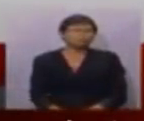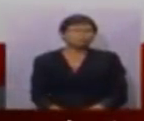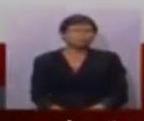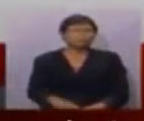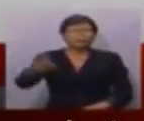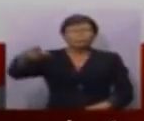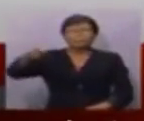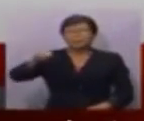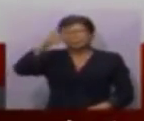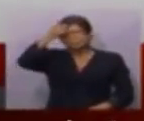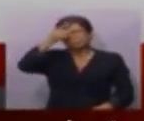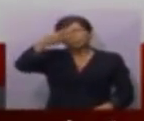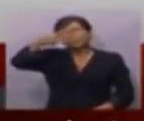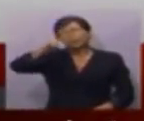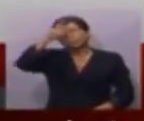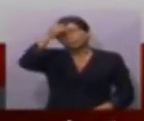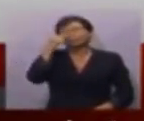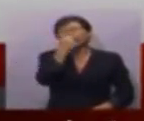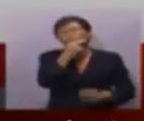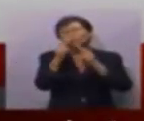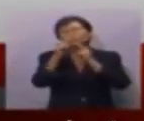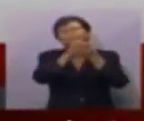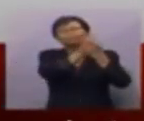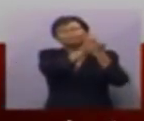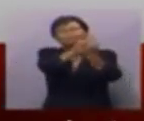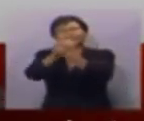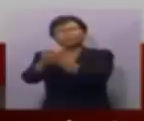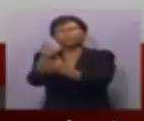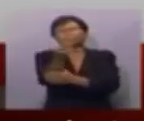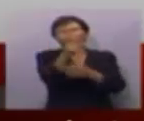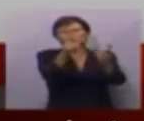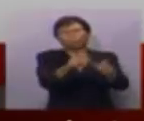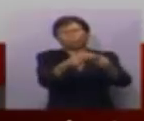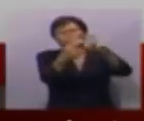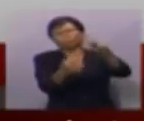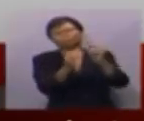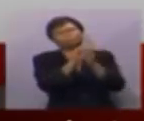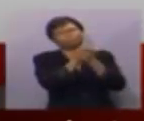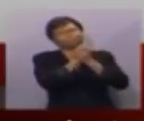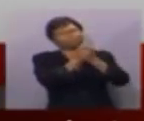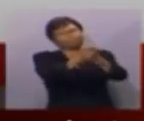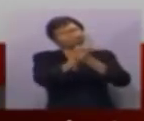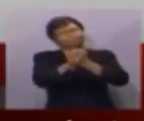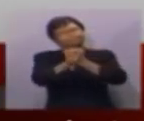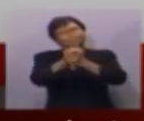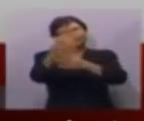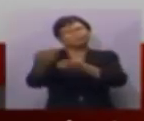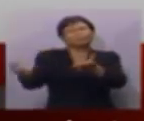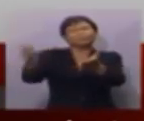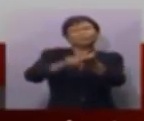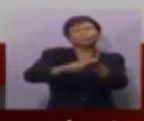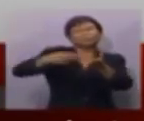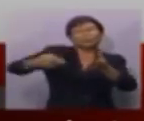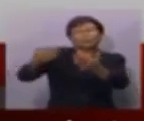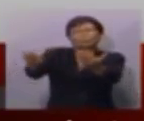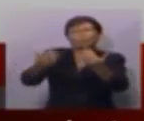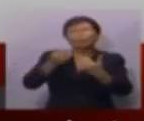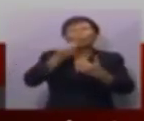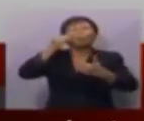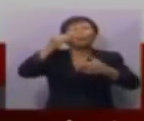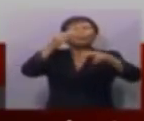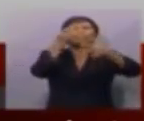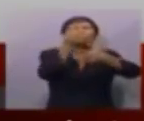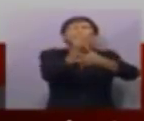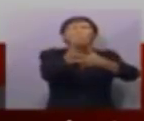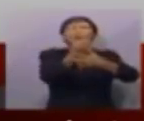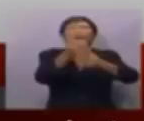Perdana Menteri Dato' Sri Najib Tun Razak juga mengucapkan tahniah kepada kedua-dua penerjun negara yang berjaya mencipta sejarah membawa pulang emas